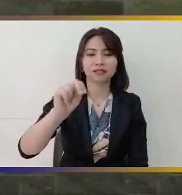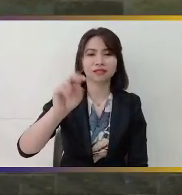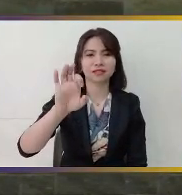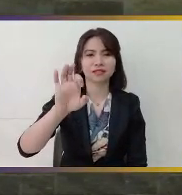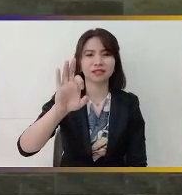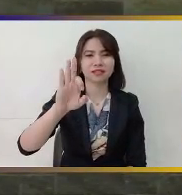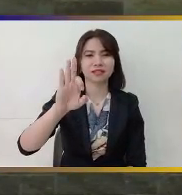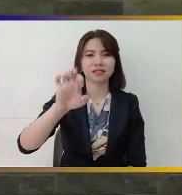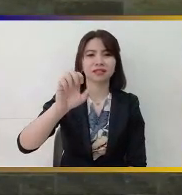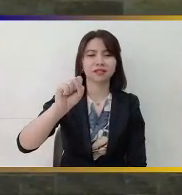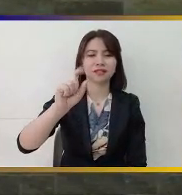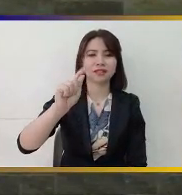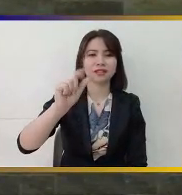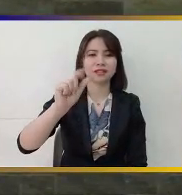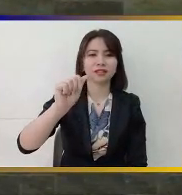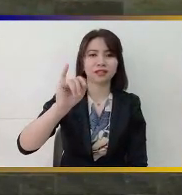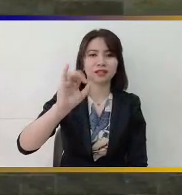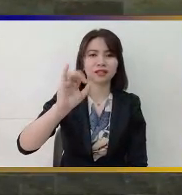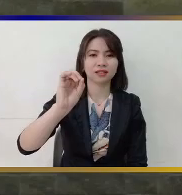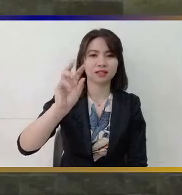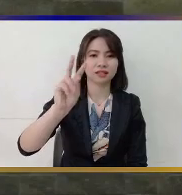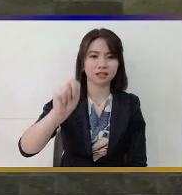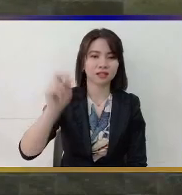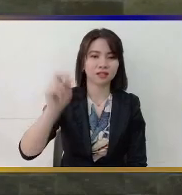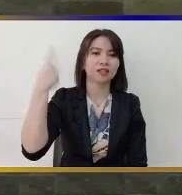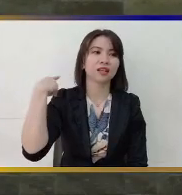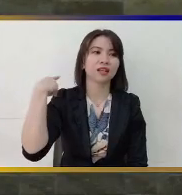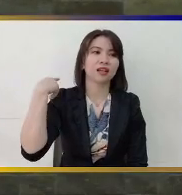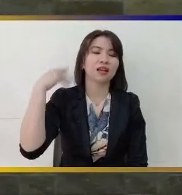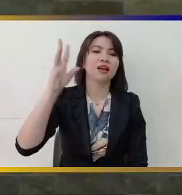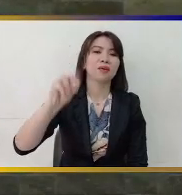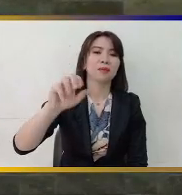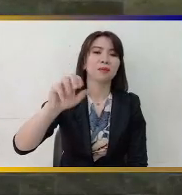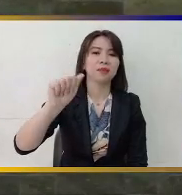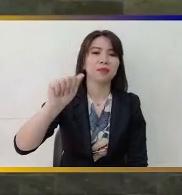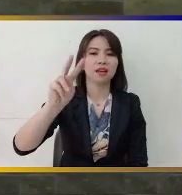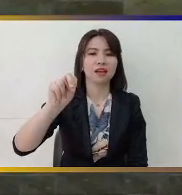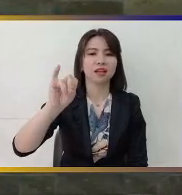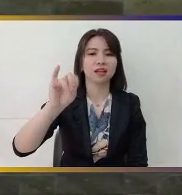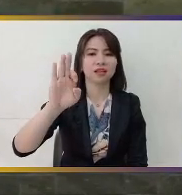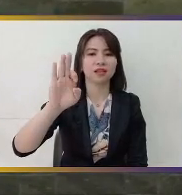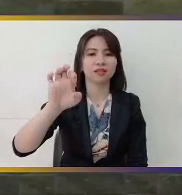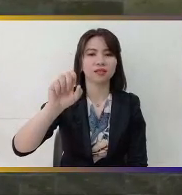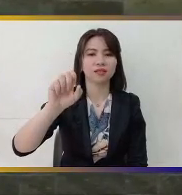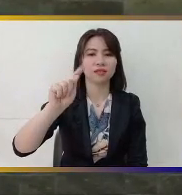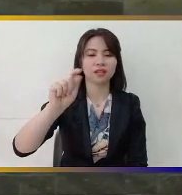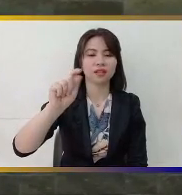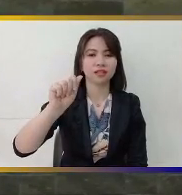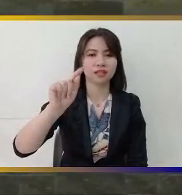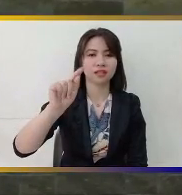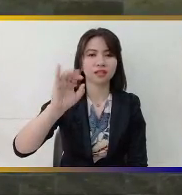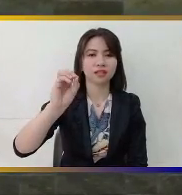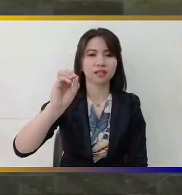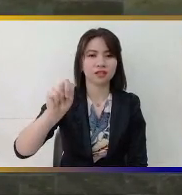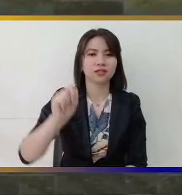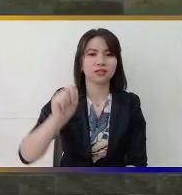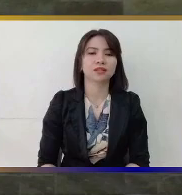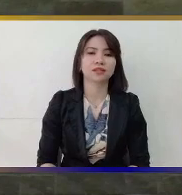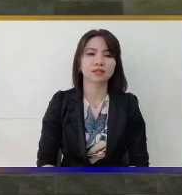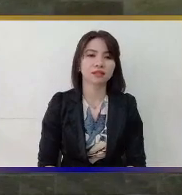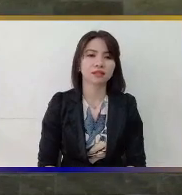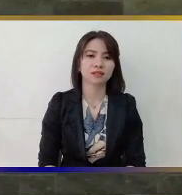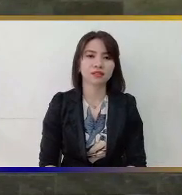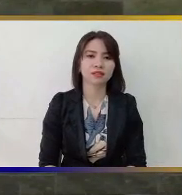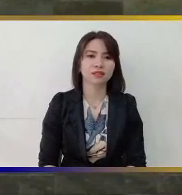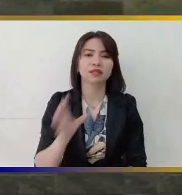Naniniwala po ako pagka tayo na infest, pagka napasok po tayo, pagka may nanahan na po dyan, pagka may namuhay